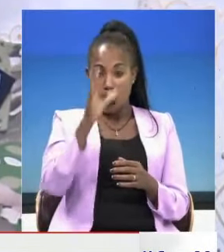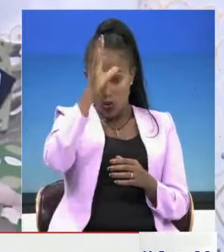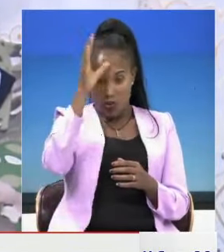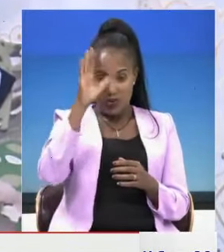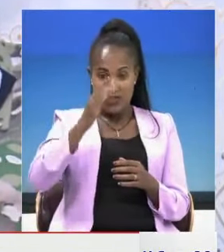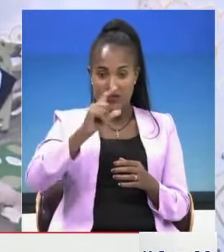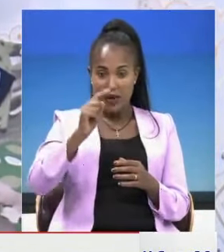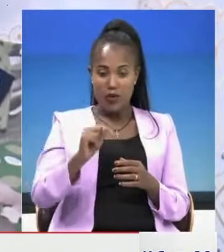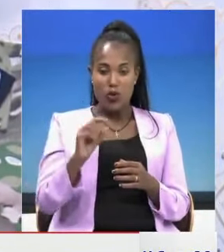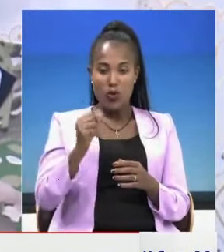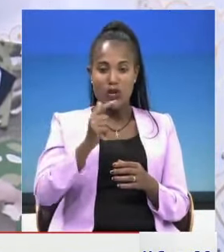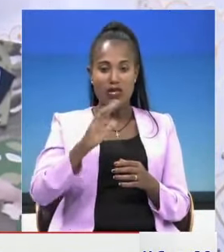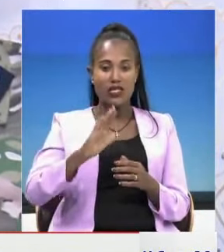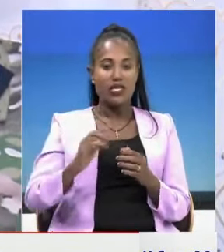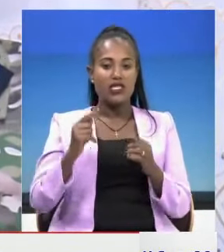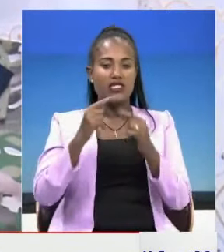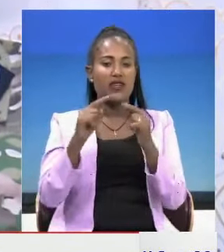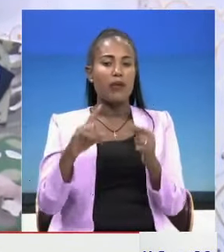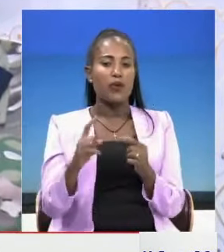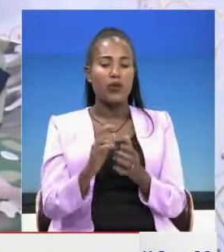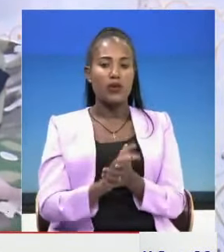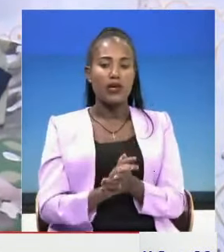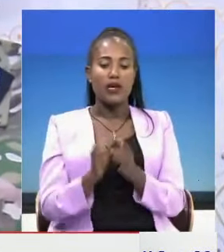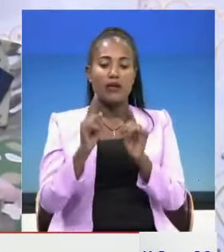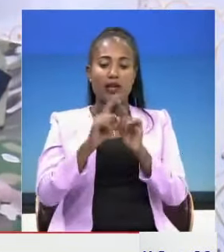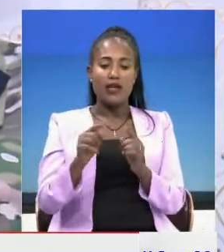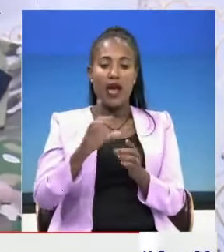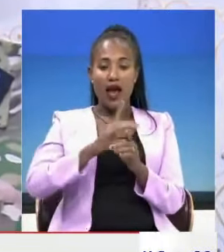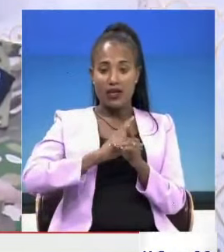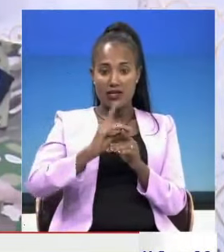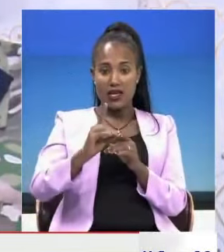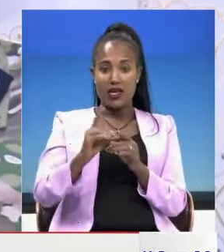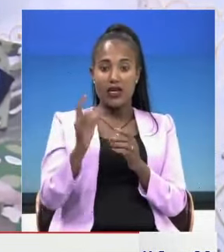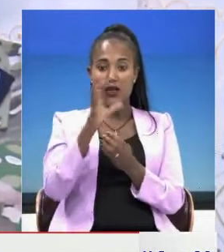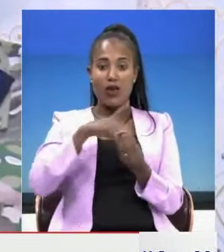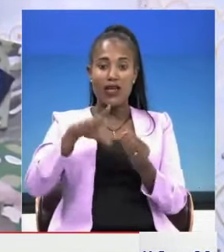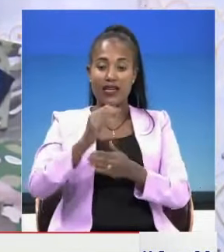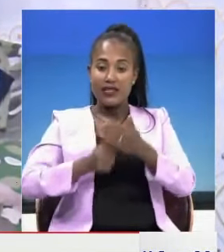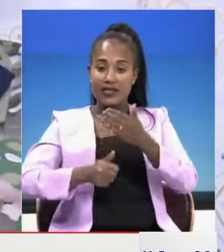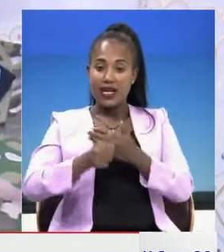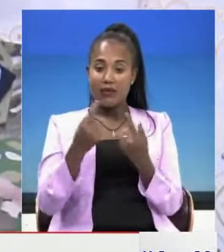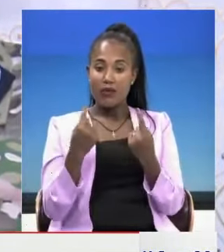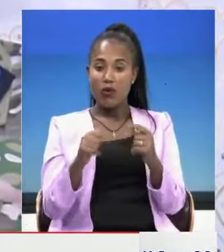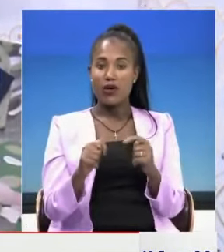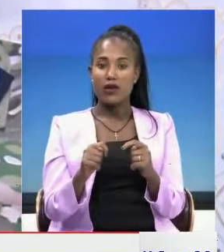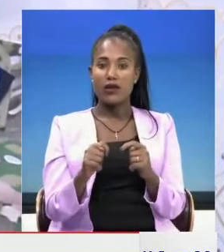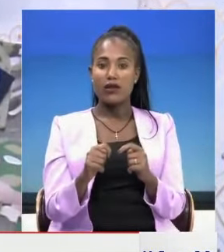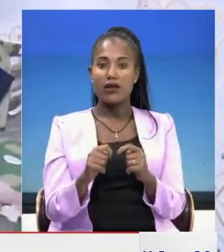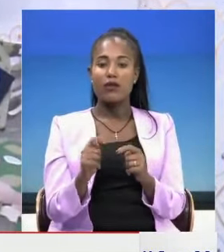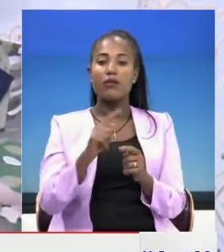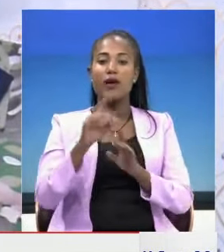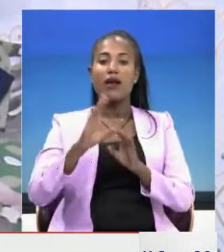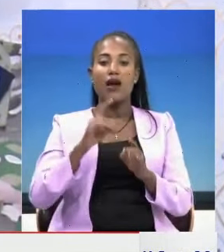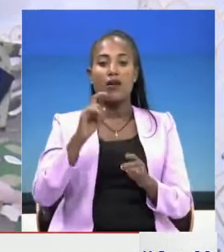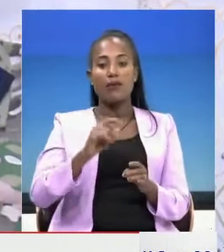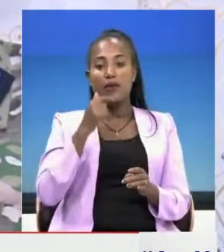ይሁን የኦነግ ሽፍታም ይሁን በተለያየ አቅጣጫ ክልሉ ላይ ጥቃት ቢዘነዝር ምንድን ነው ማድረግ ያለብን